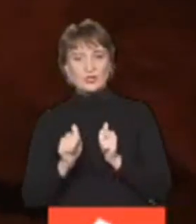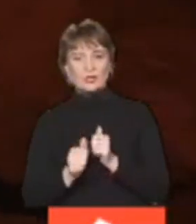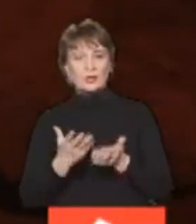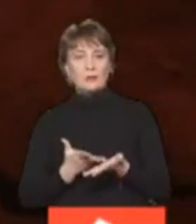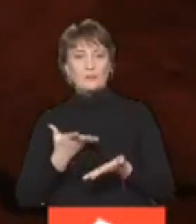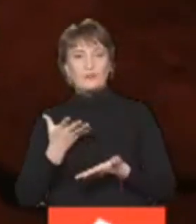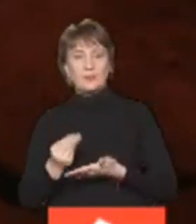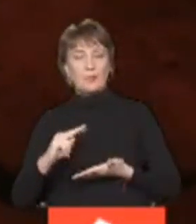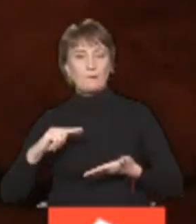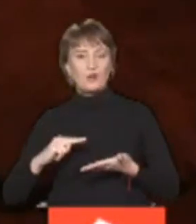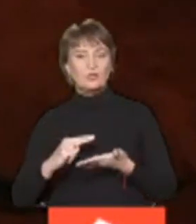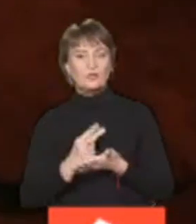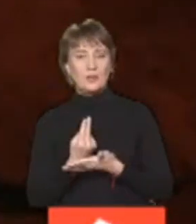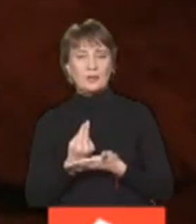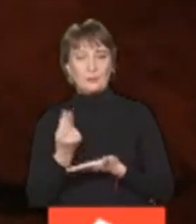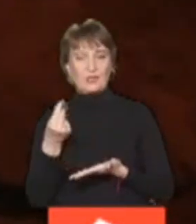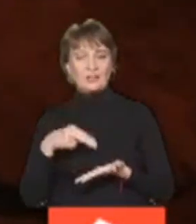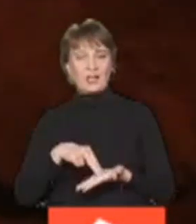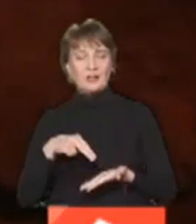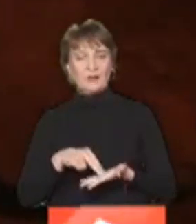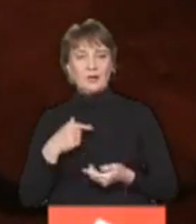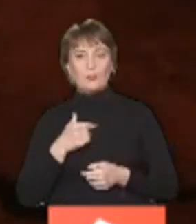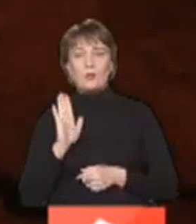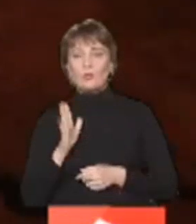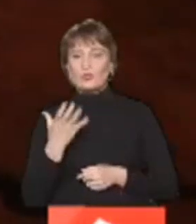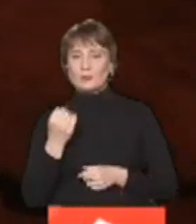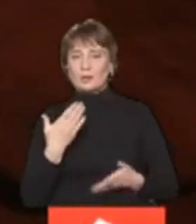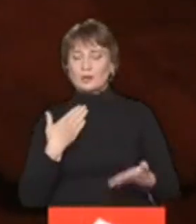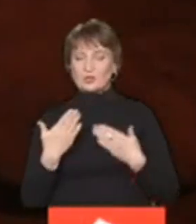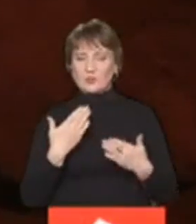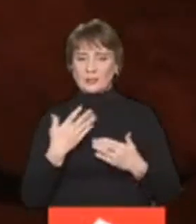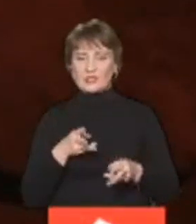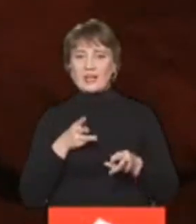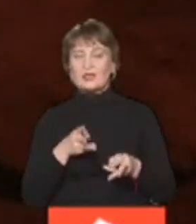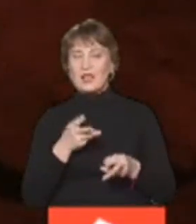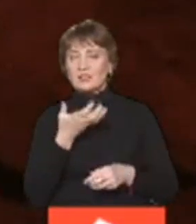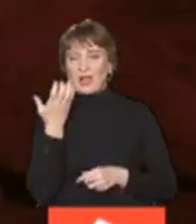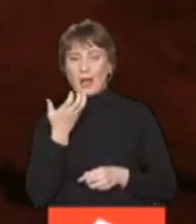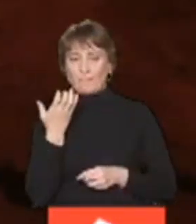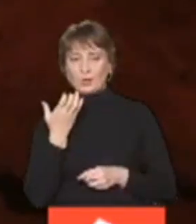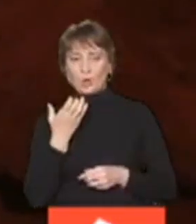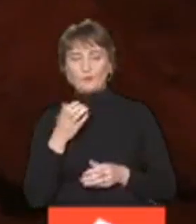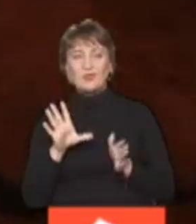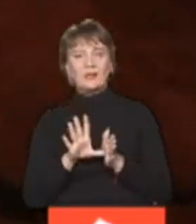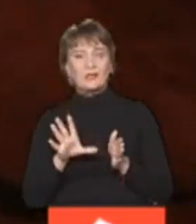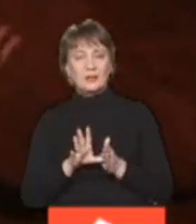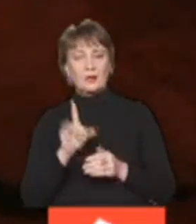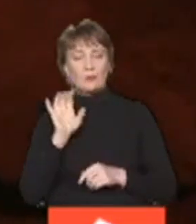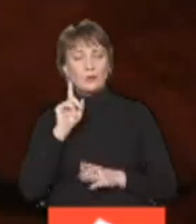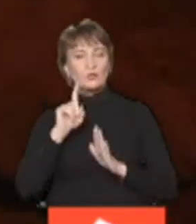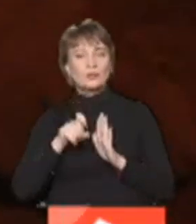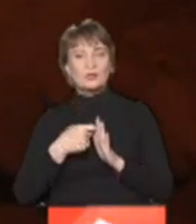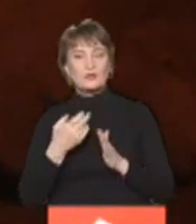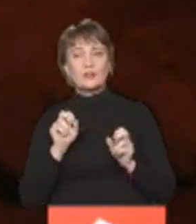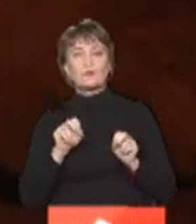за подвійним тарифом. Ми будемо ще зв'язуватися з теплоенерго і з'ясовувати, в чому тут проблема, коли з'явиться